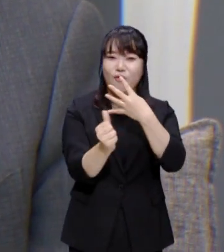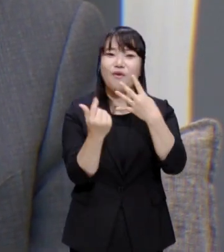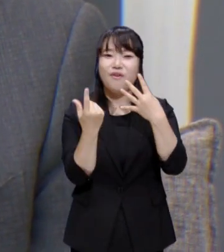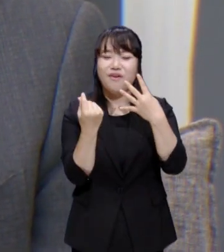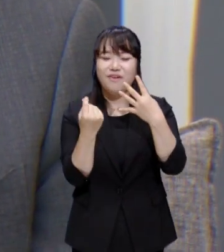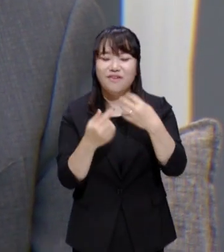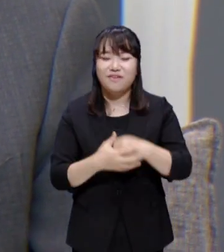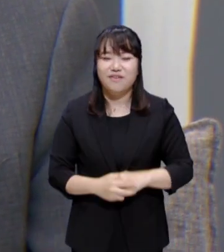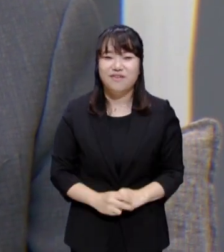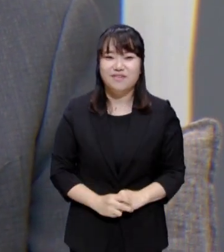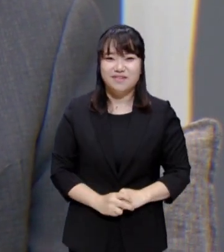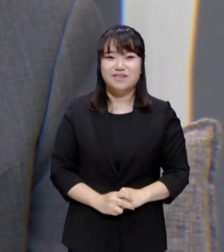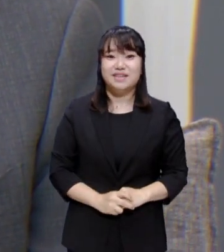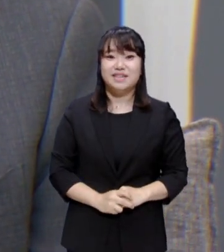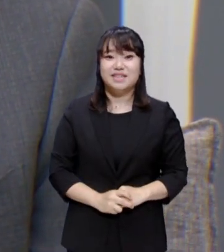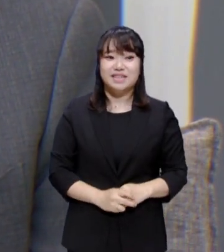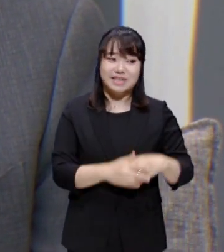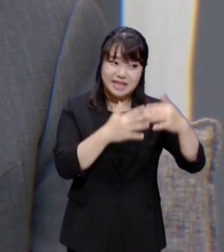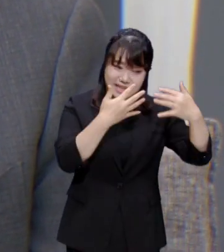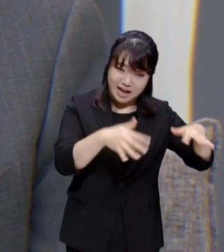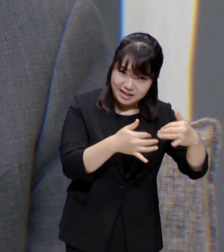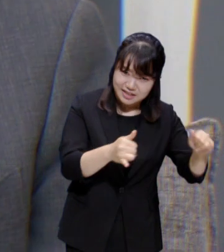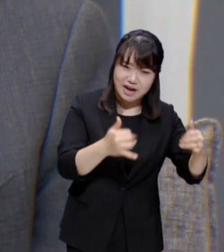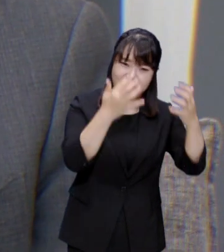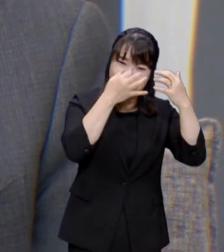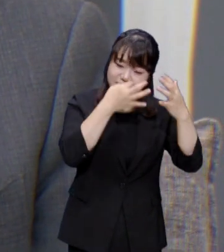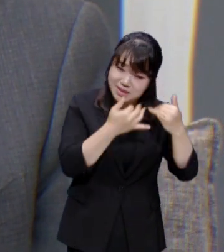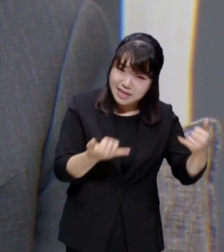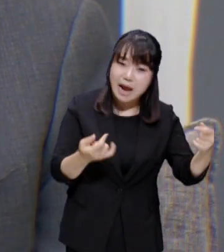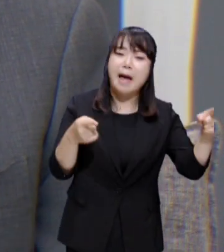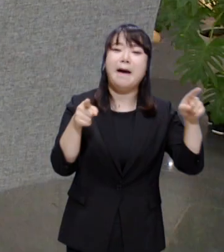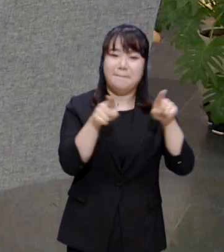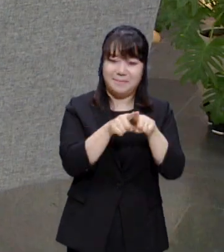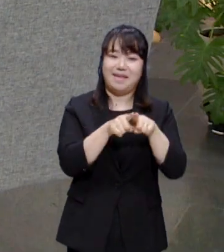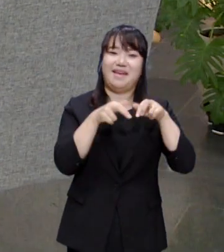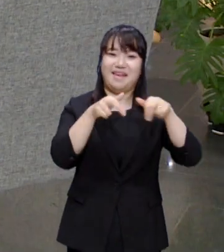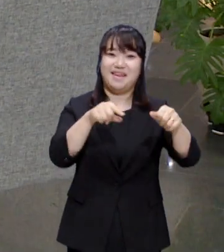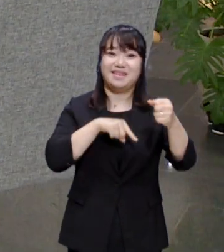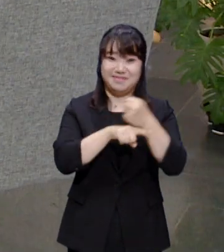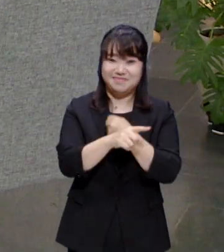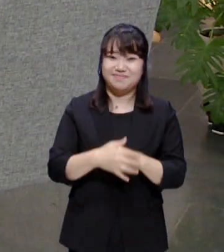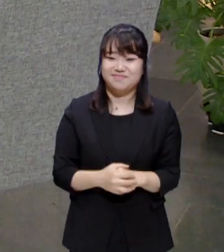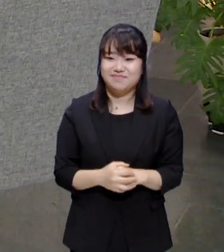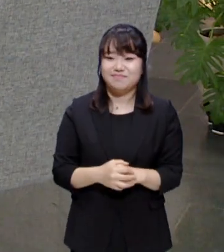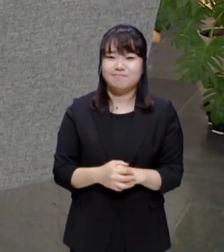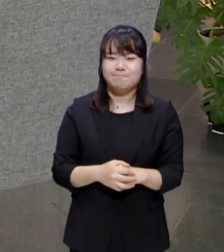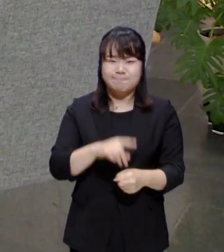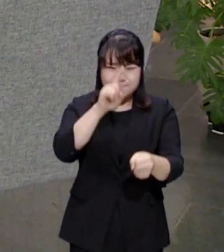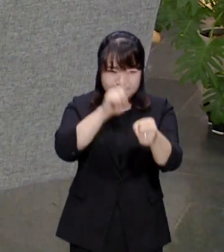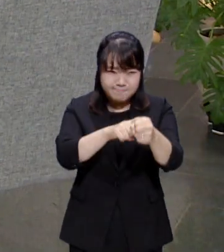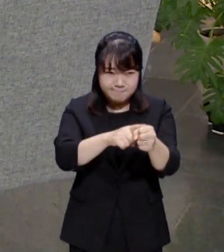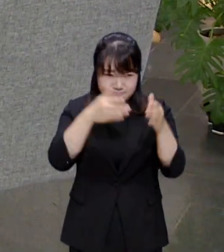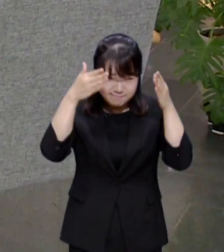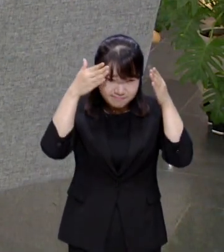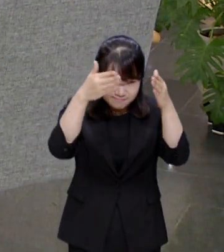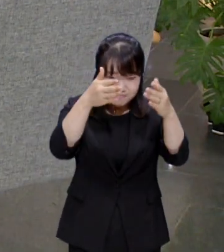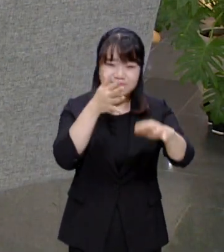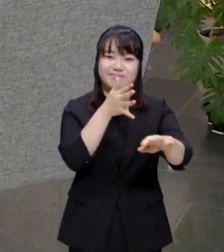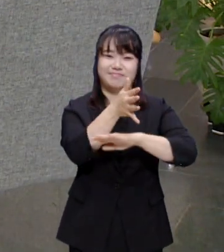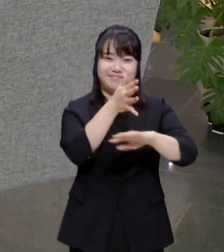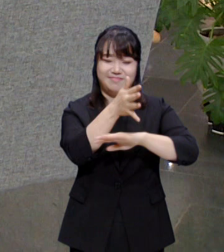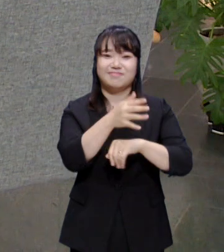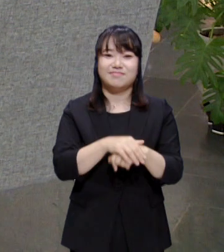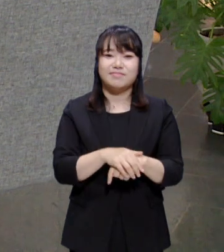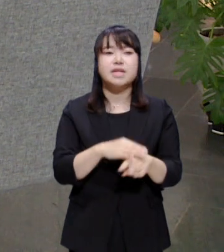게 바로 이게 약자 도행 중에서 취약계층 4대 정책입니다. 꼭 해야 될 방향으로 나가고 있다고 보면 되죠.